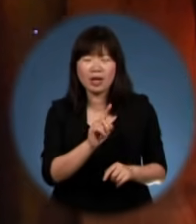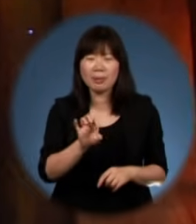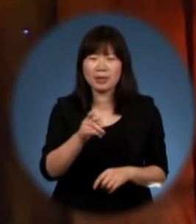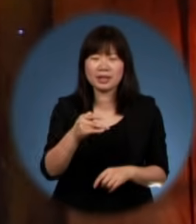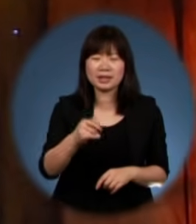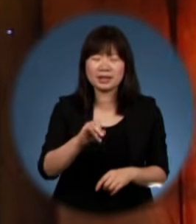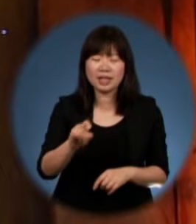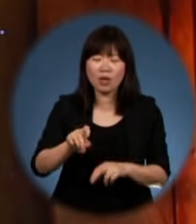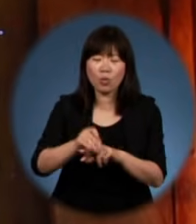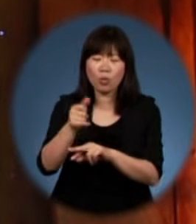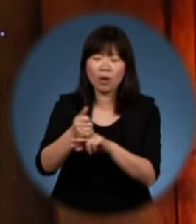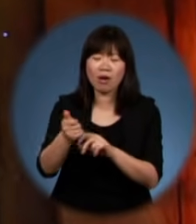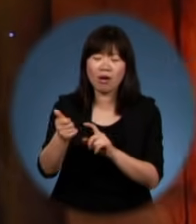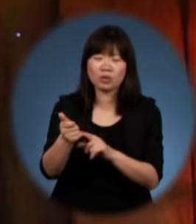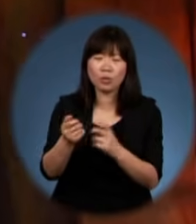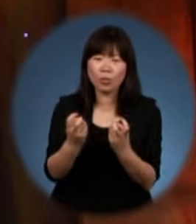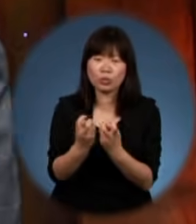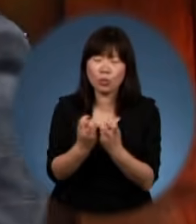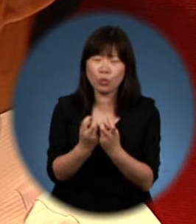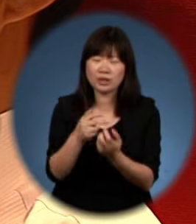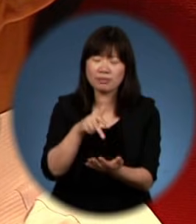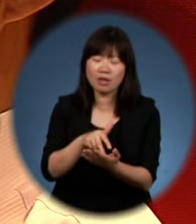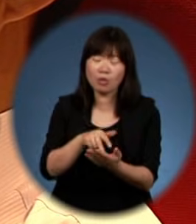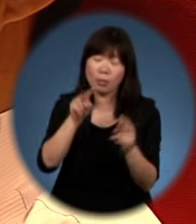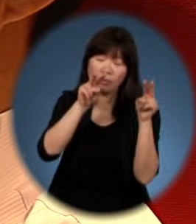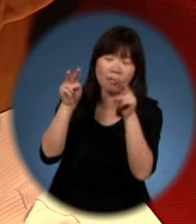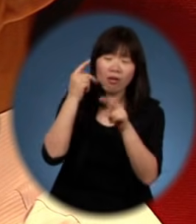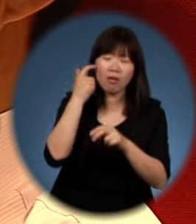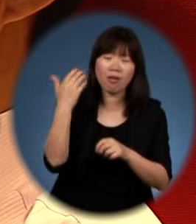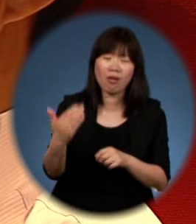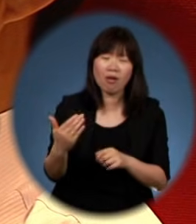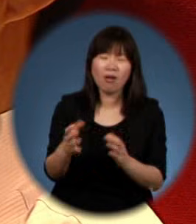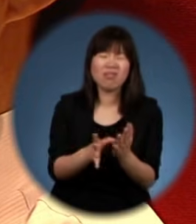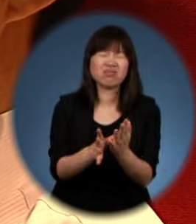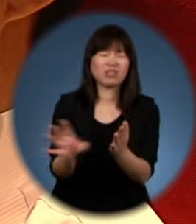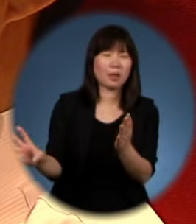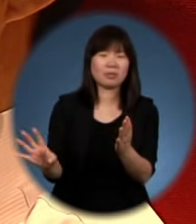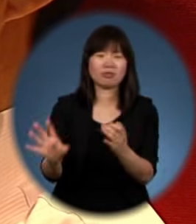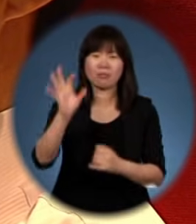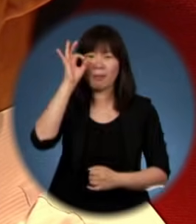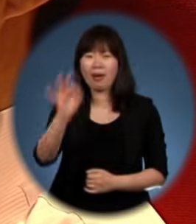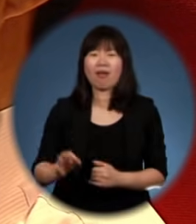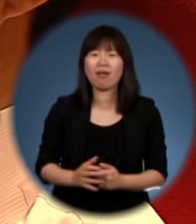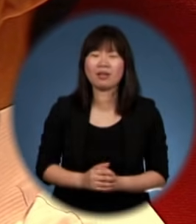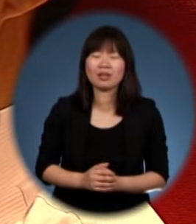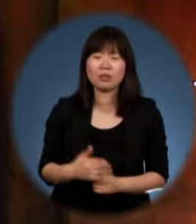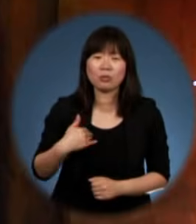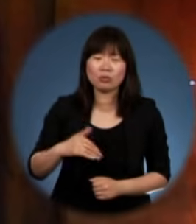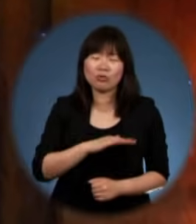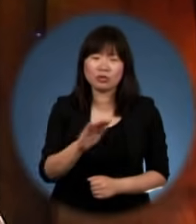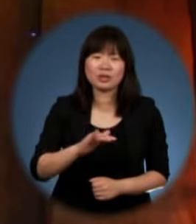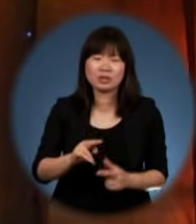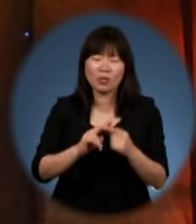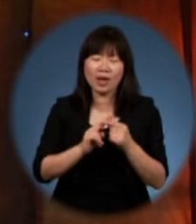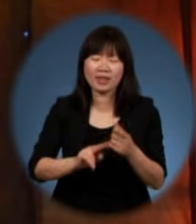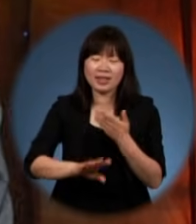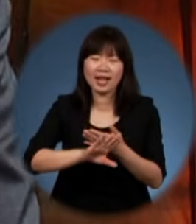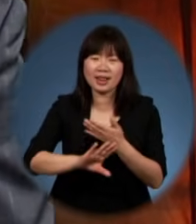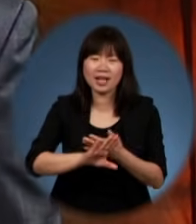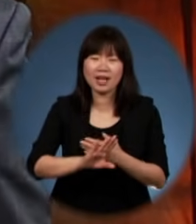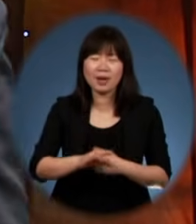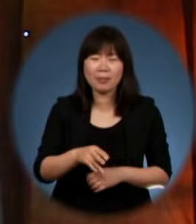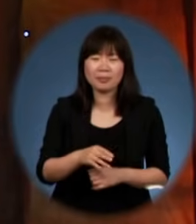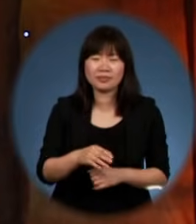왕 을 어떻게 그 셀카 3를 어떻게 보았습니까 괴물로 봤던 거죠 우리와 다른 것은